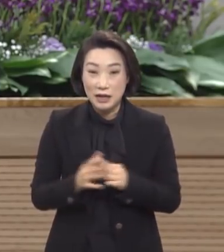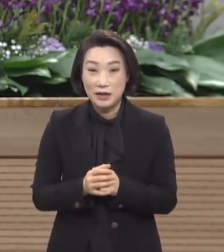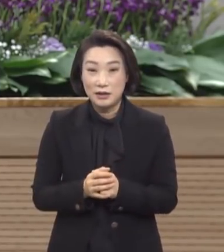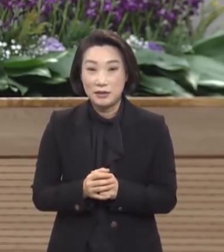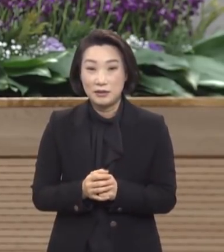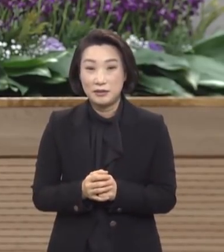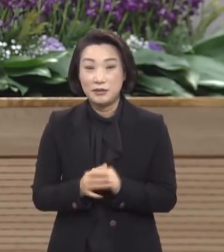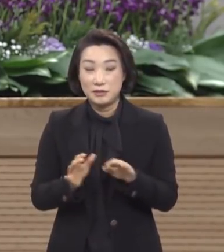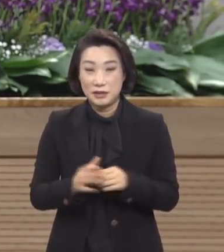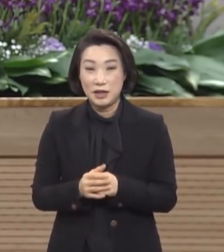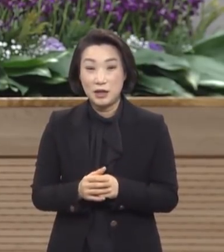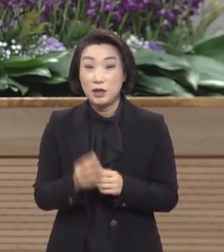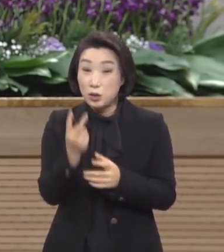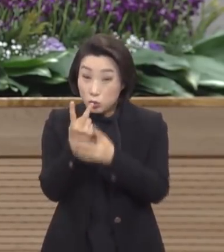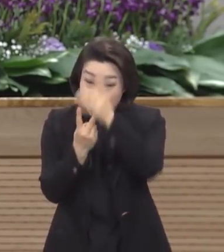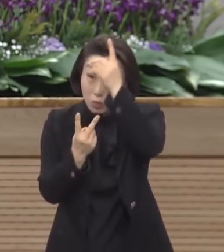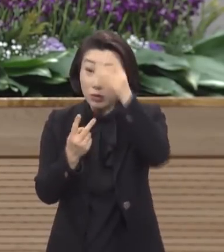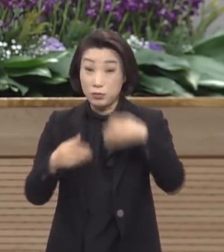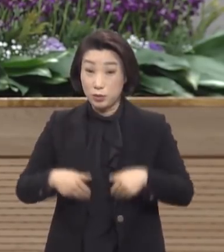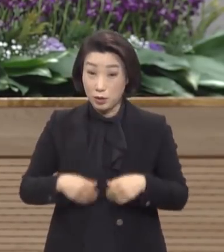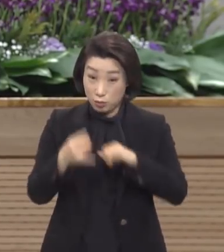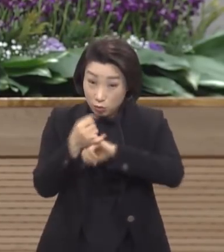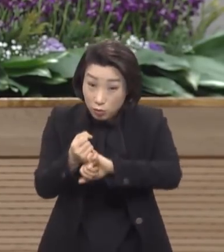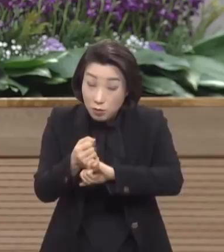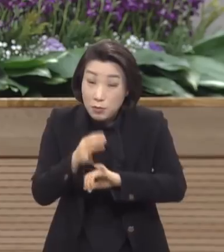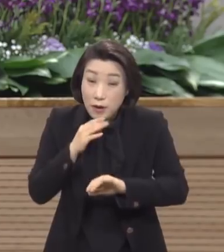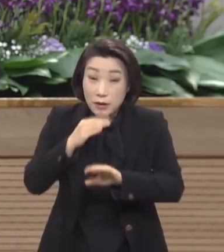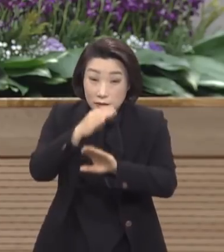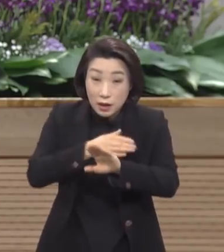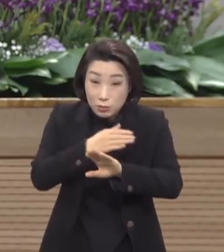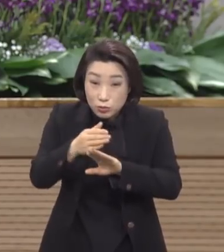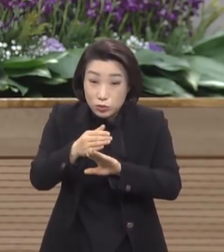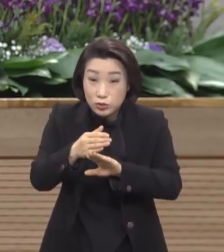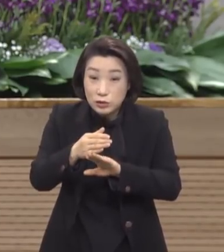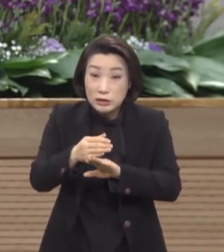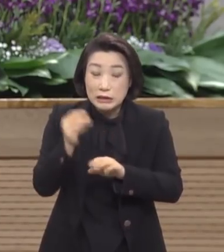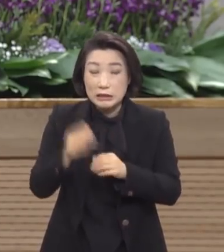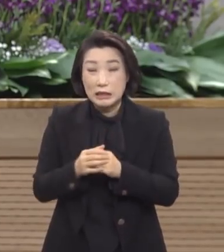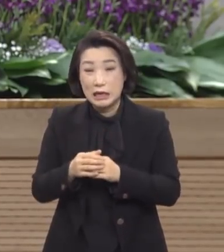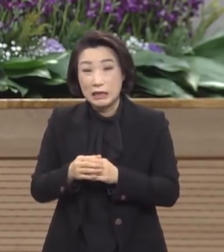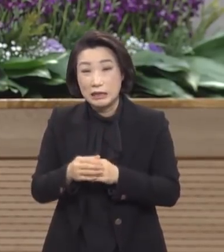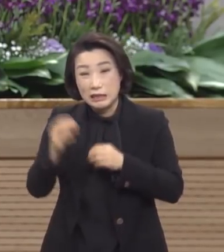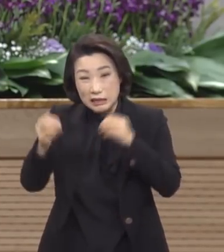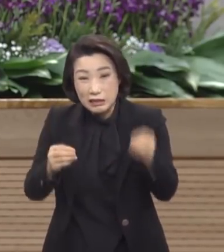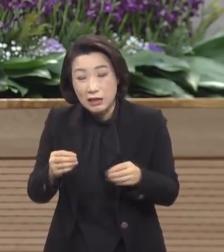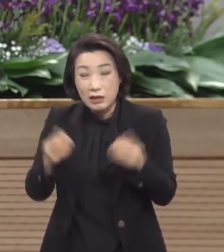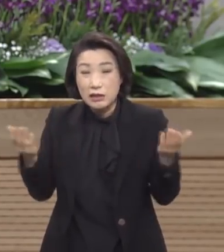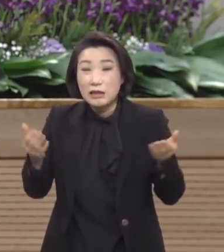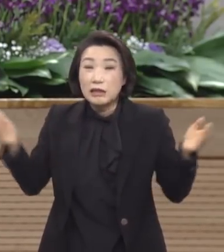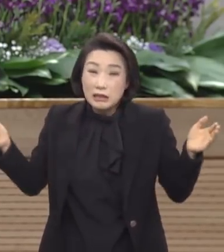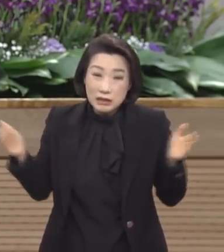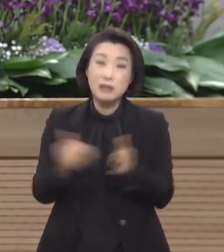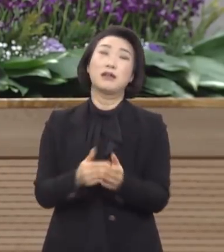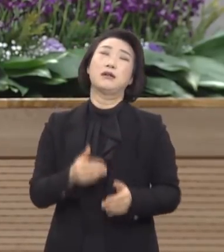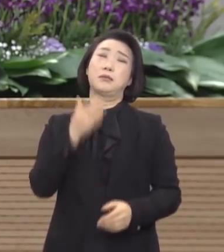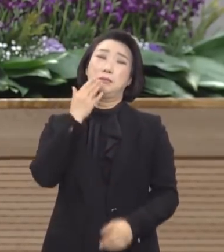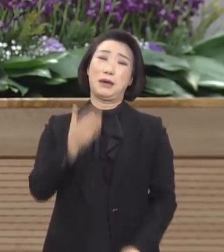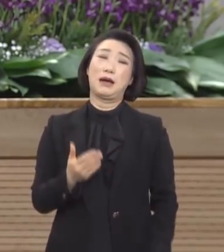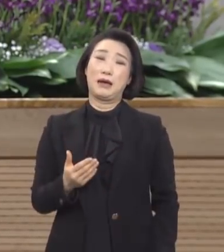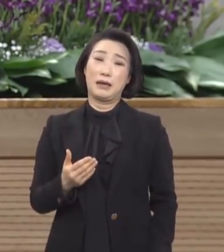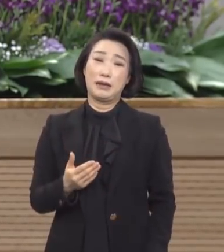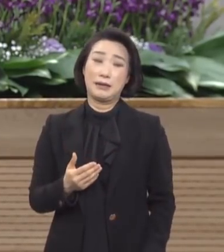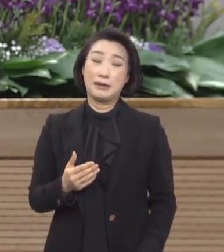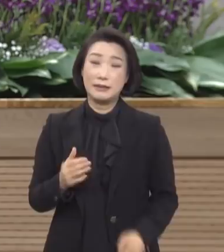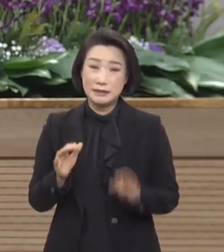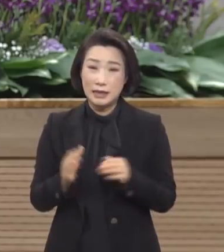어떻든 통일이 돼야 남북에 이런 끈질긴 위협적인 일이 없으니까